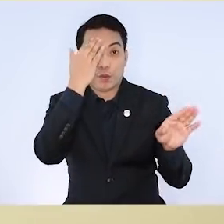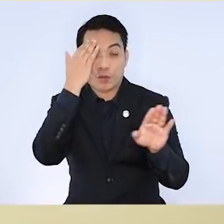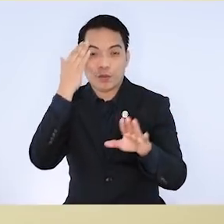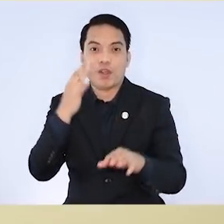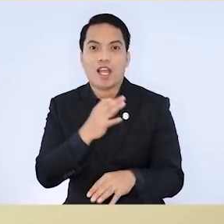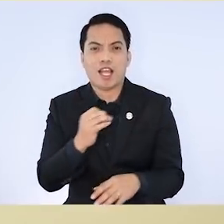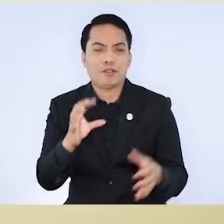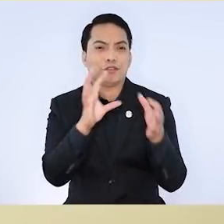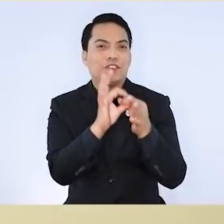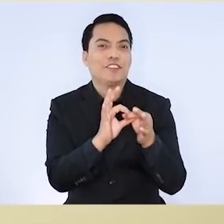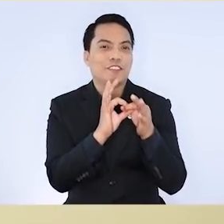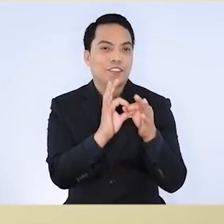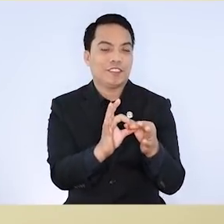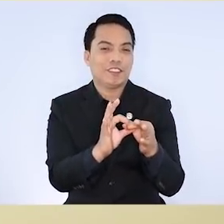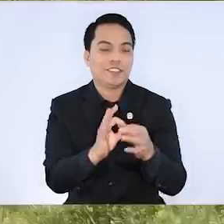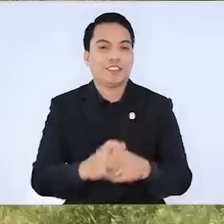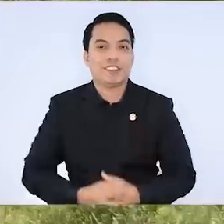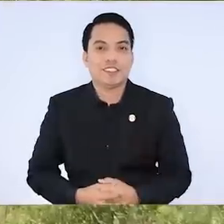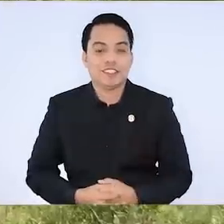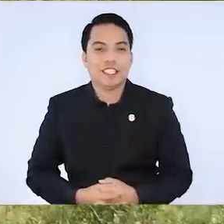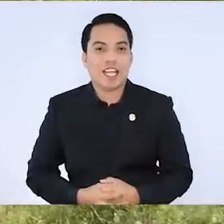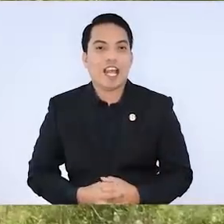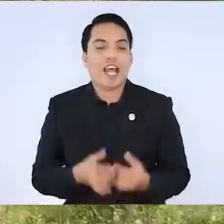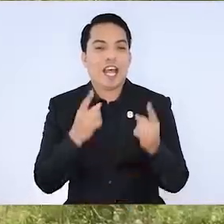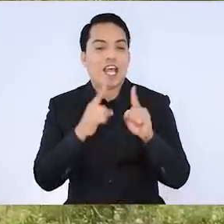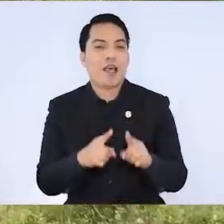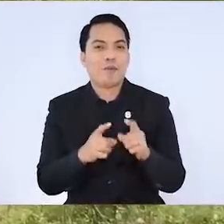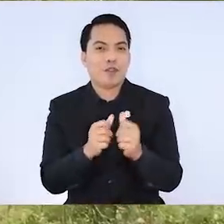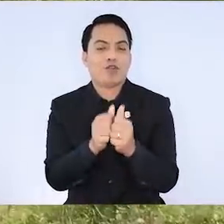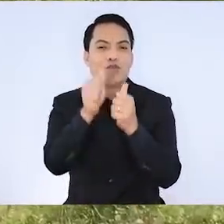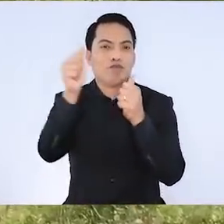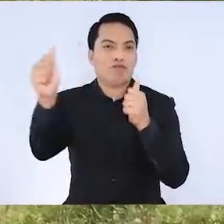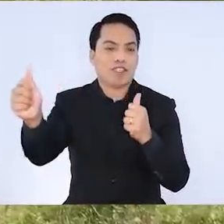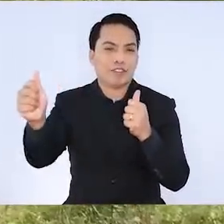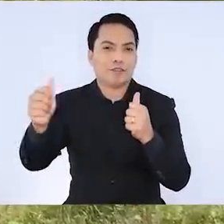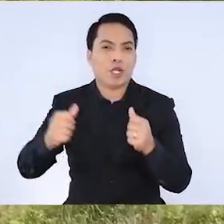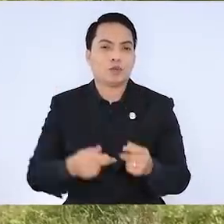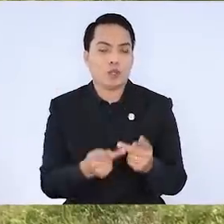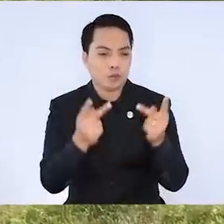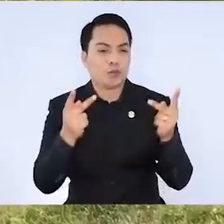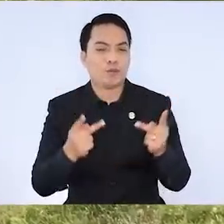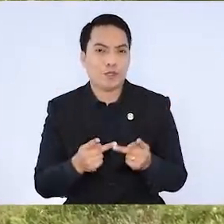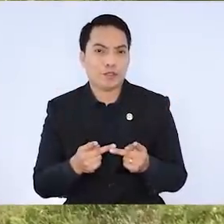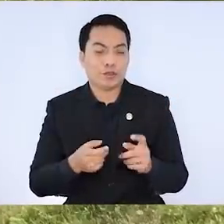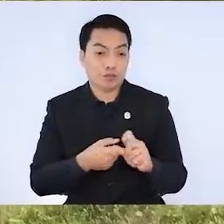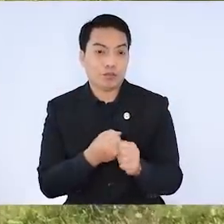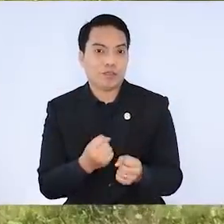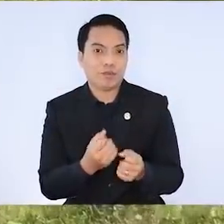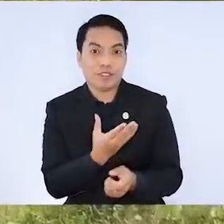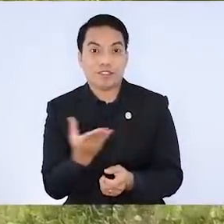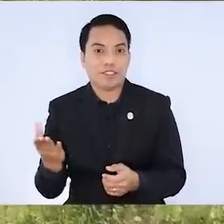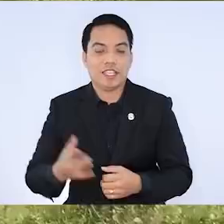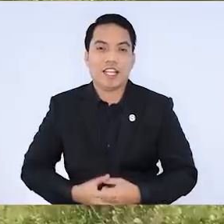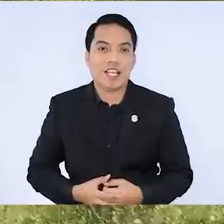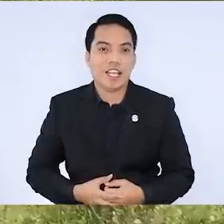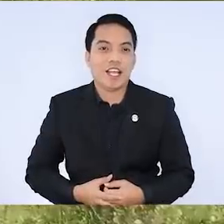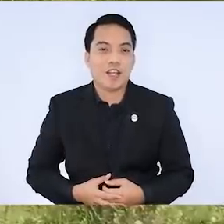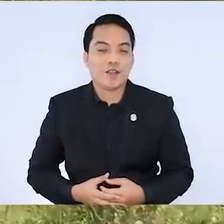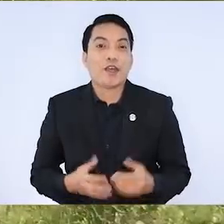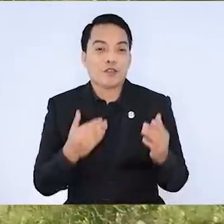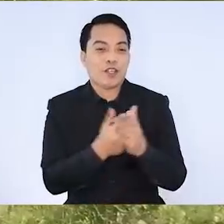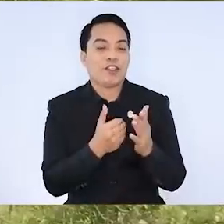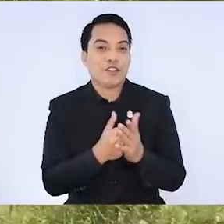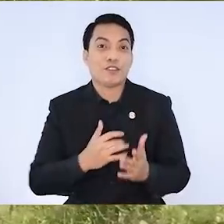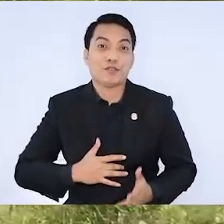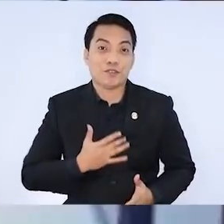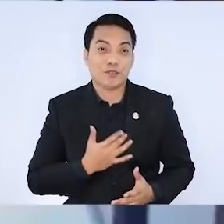mas mabonding pa po nila ang isa't isa. Malayo man ang kinaroroonan ng mga kapatid, ay napaglapit nila ang damdamin